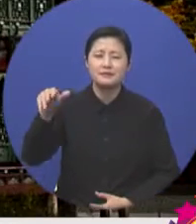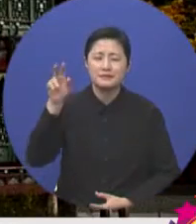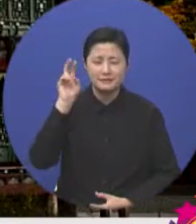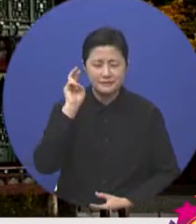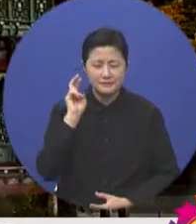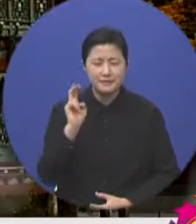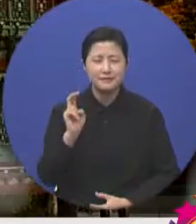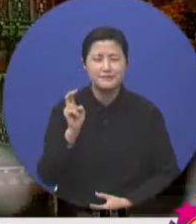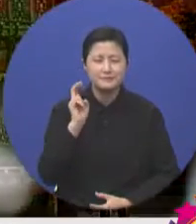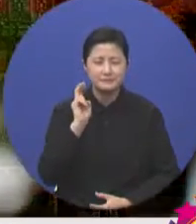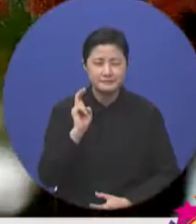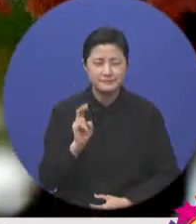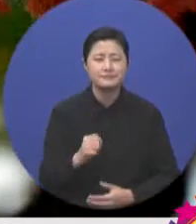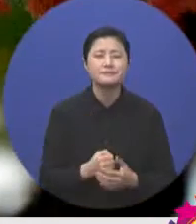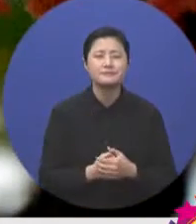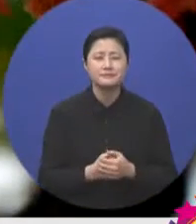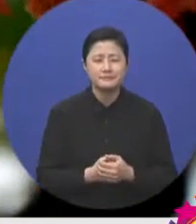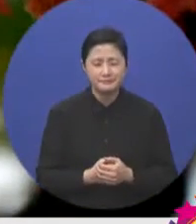하시었네